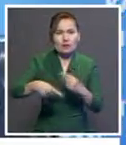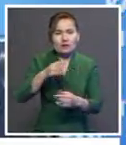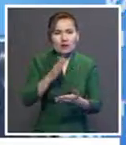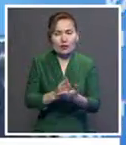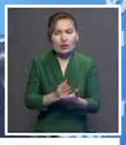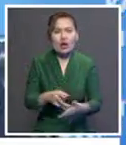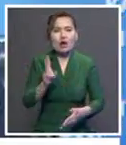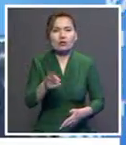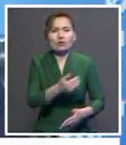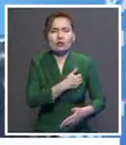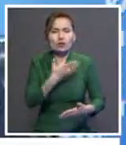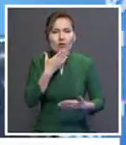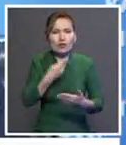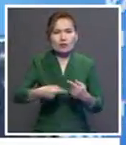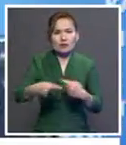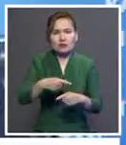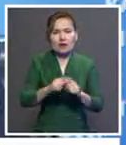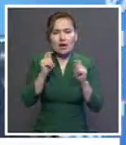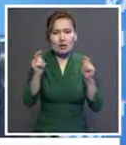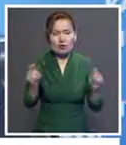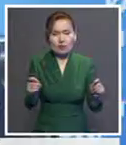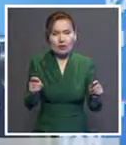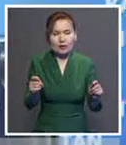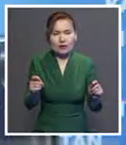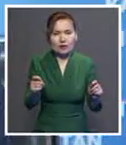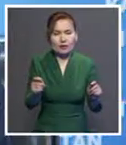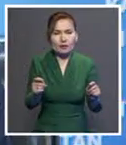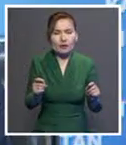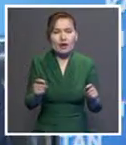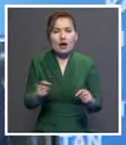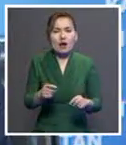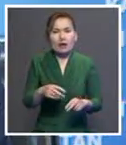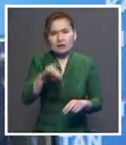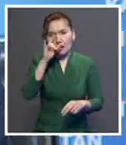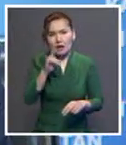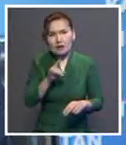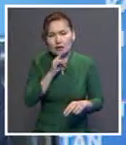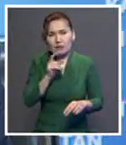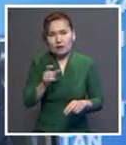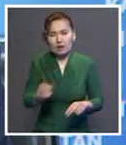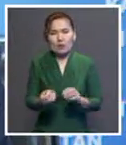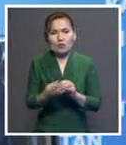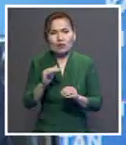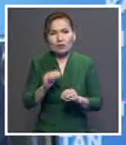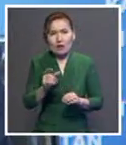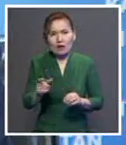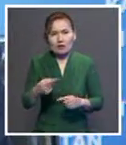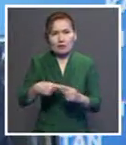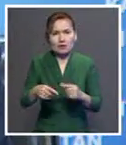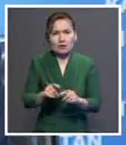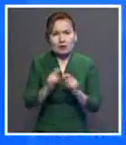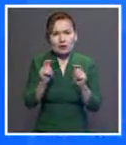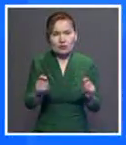өз бизнесін бастауға және кеңейтуге мүмкіндік алған қазақстандықтардың саны 14 мыңға жетеді деп күтілуде.